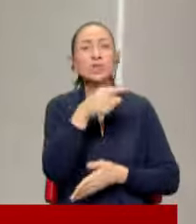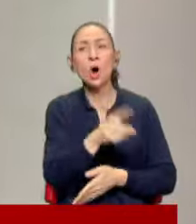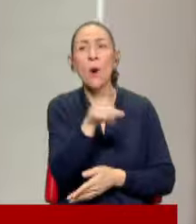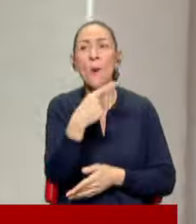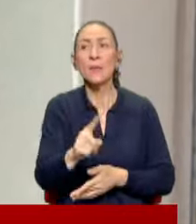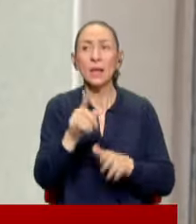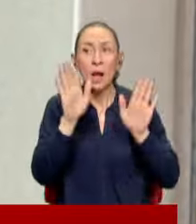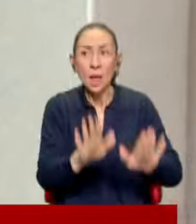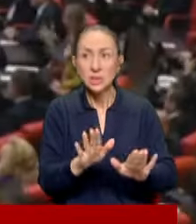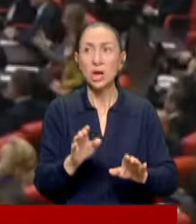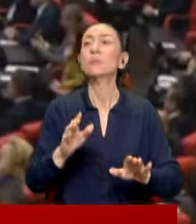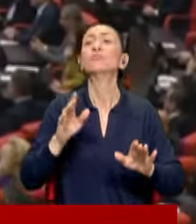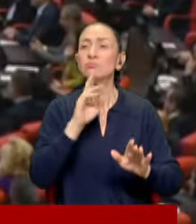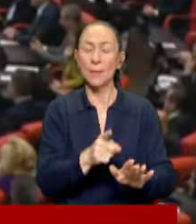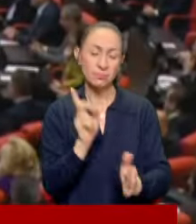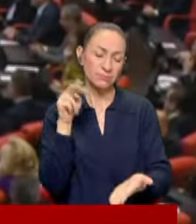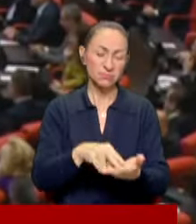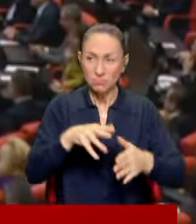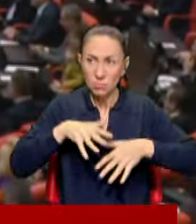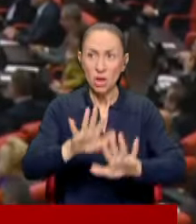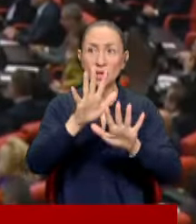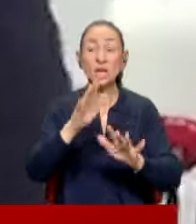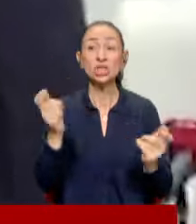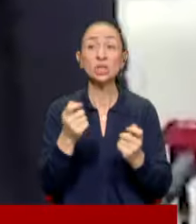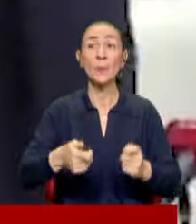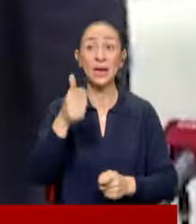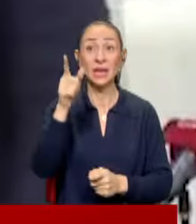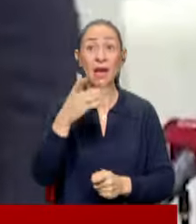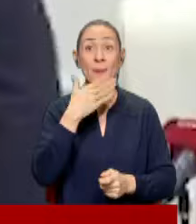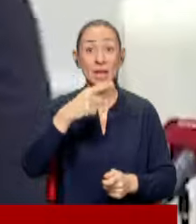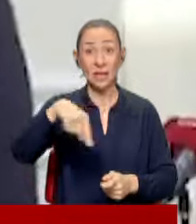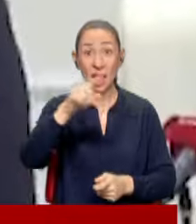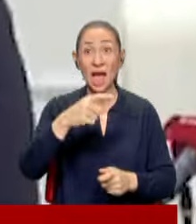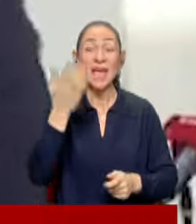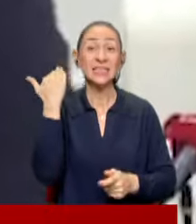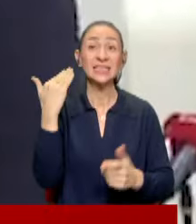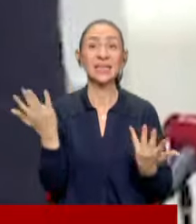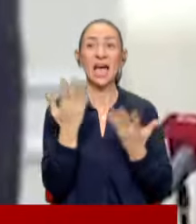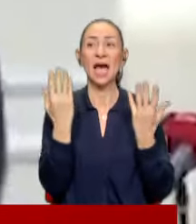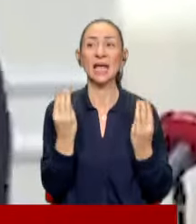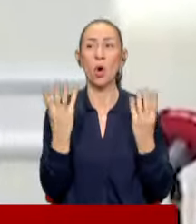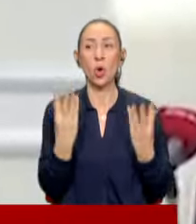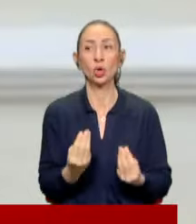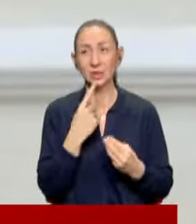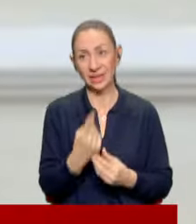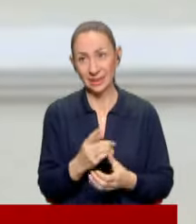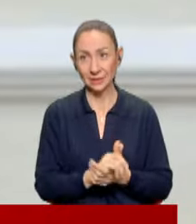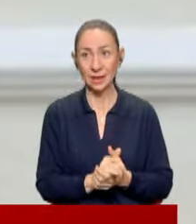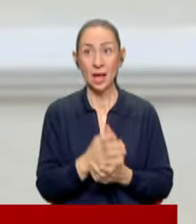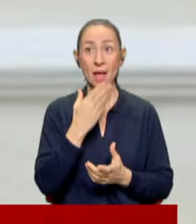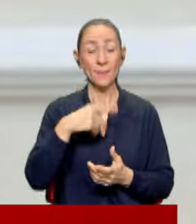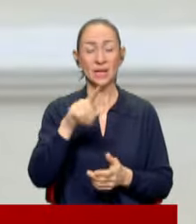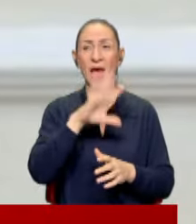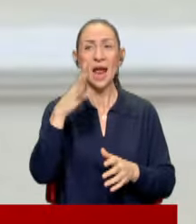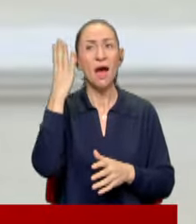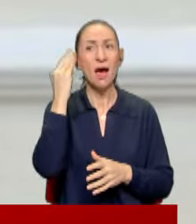10 bin lirada kalmasını kürsüde protesto etti. Çalışma Bakanı emekliler eskisinden daha iyi duruma geldi dedi. Emeklilerimizi